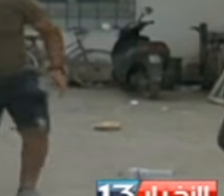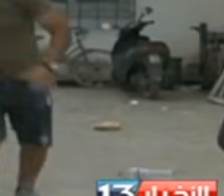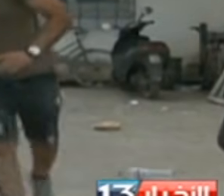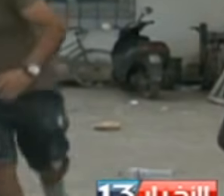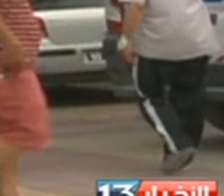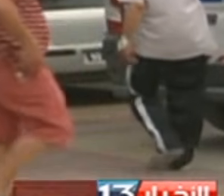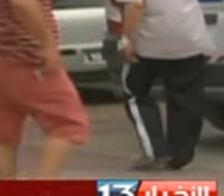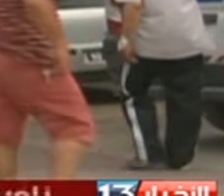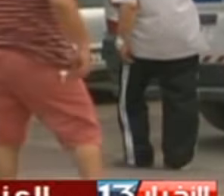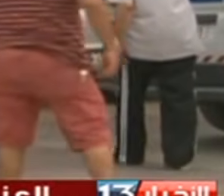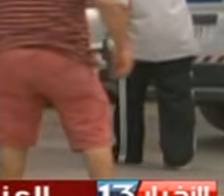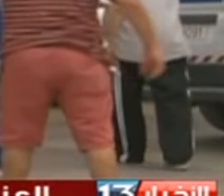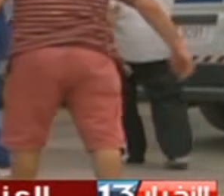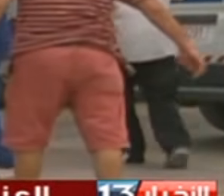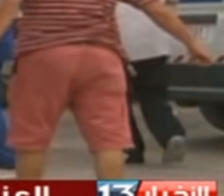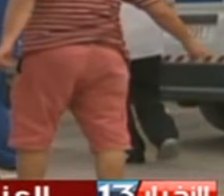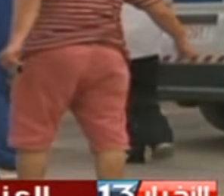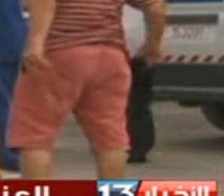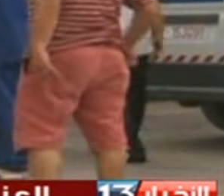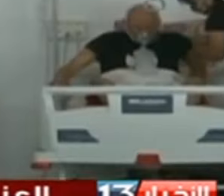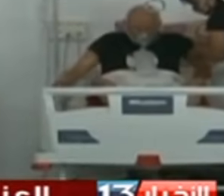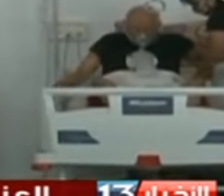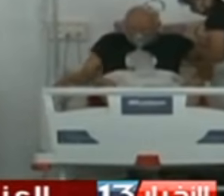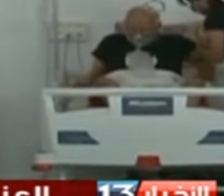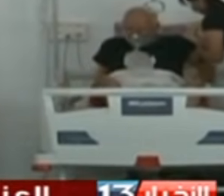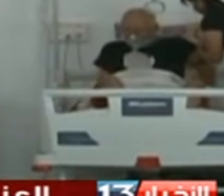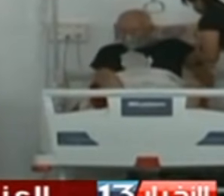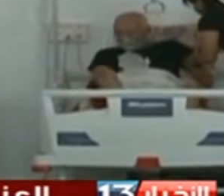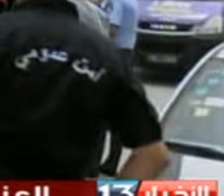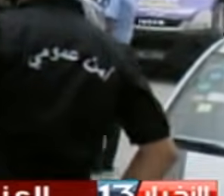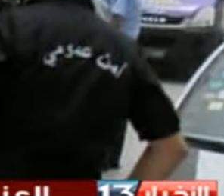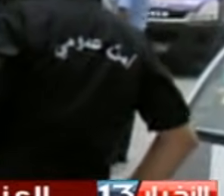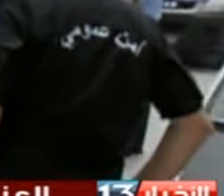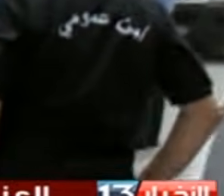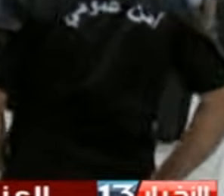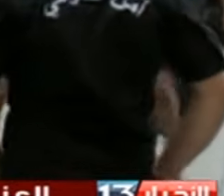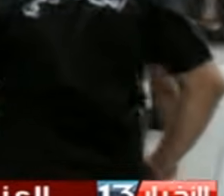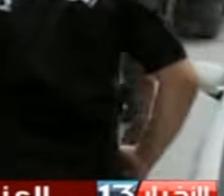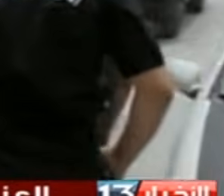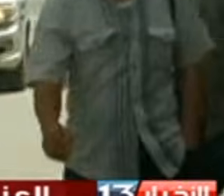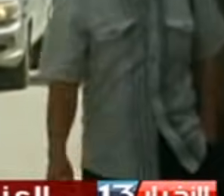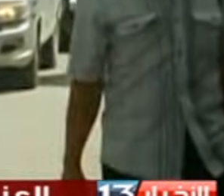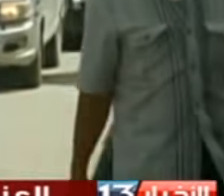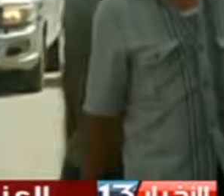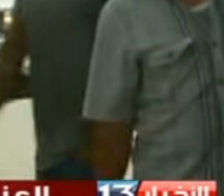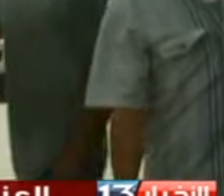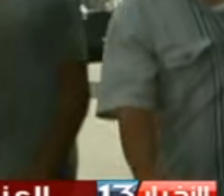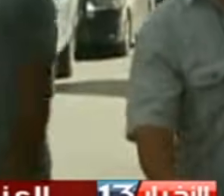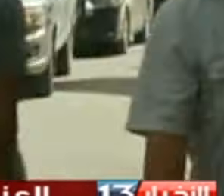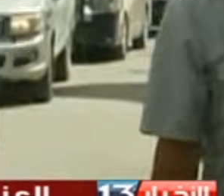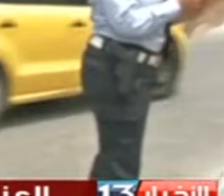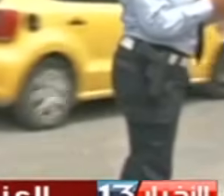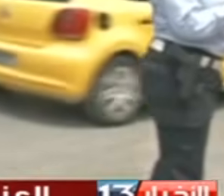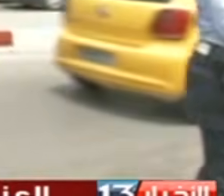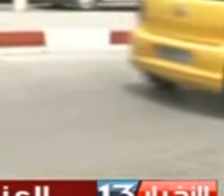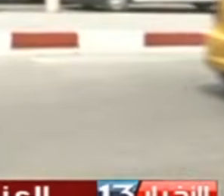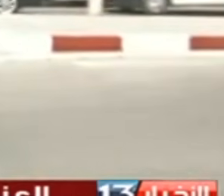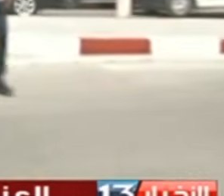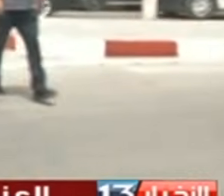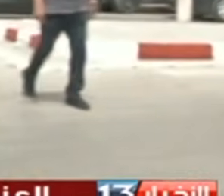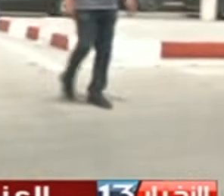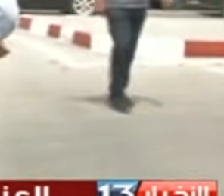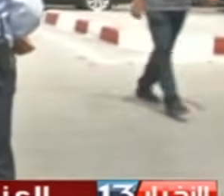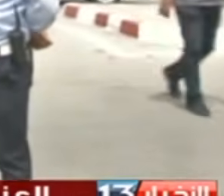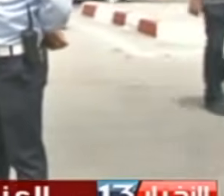مع ارتفاع نسبة الاختطار نتيجة جائحة كوفيد، فرض الحجر الشامل على عدد من المعتمديات، وغدا الشروع في تطبيق